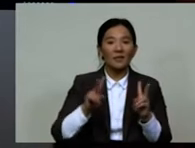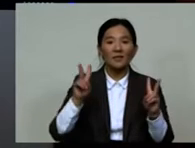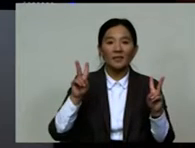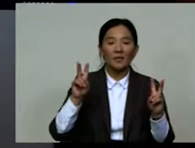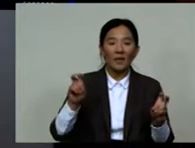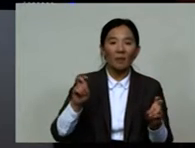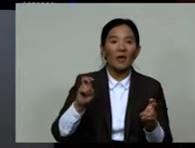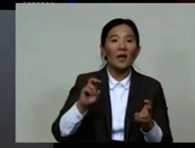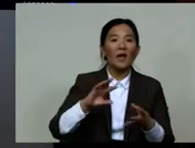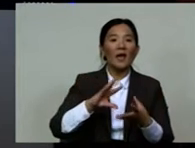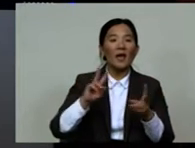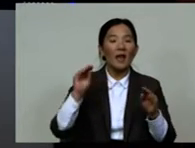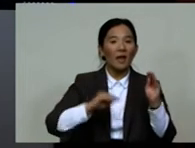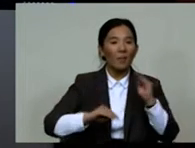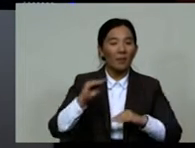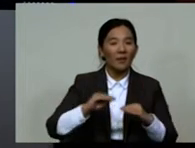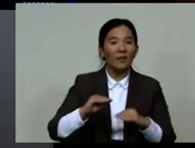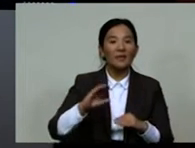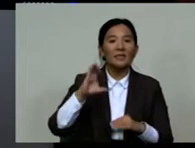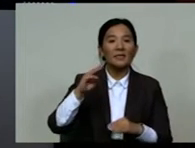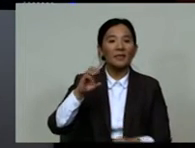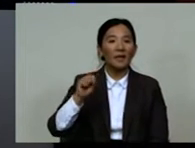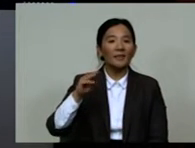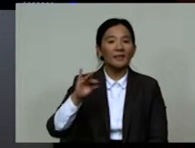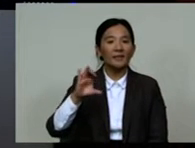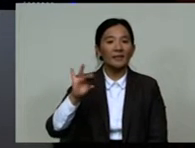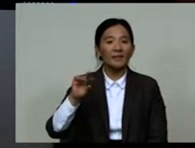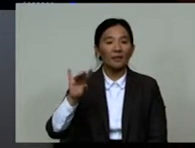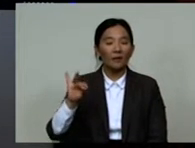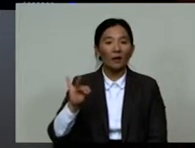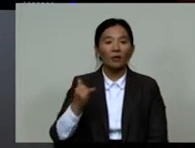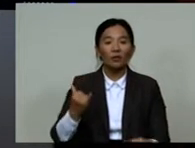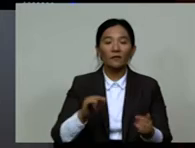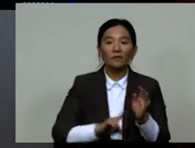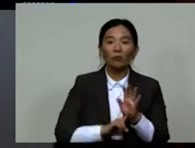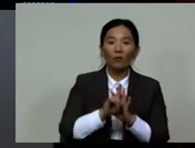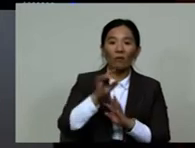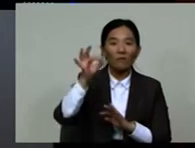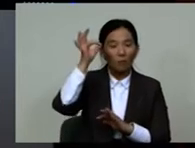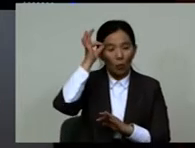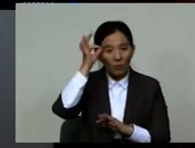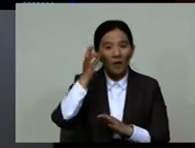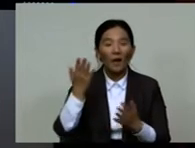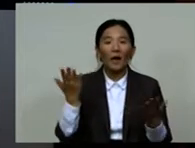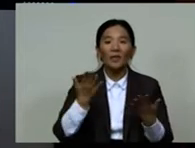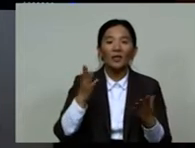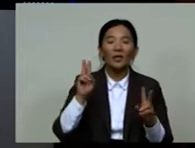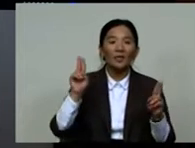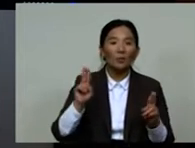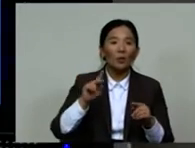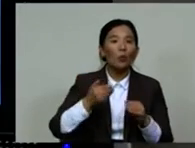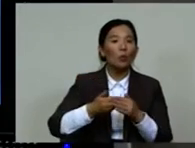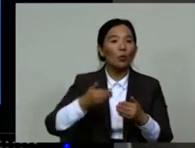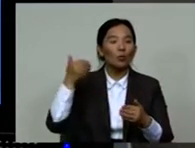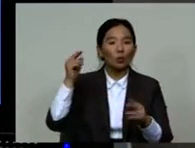«Элементы статистики». Давайте теперь вспомним с вами некоторые термины прошлого урока.